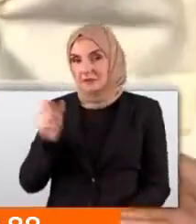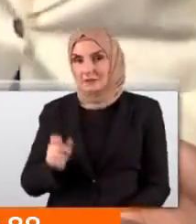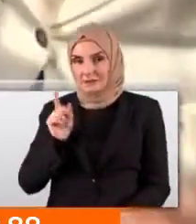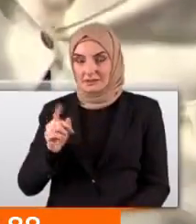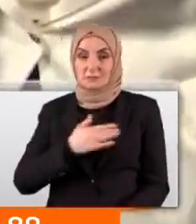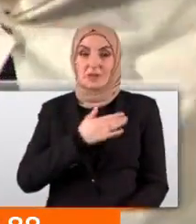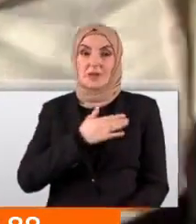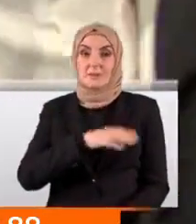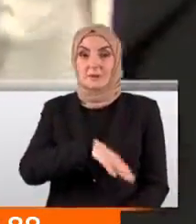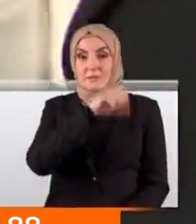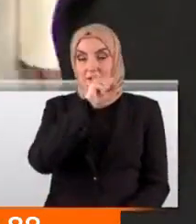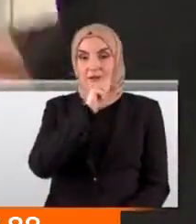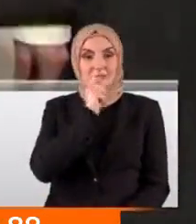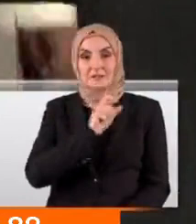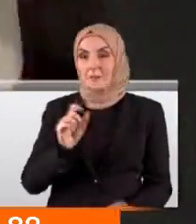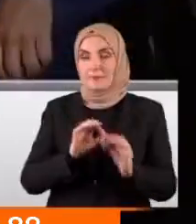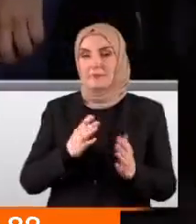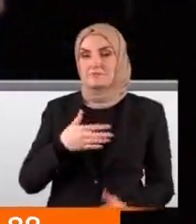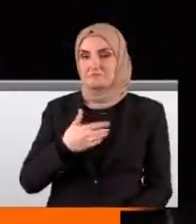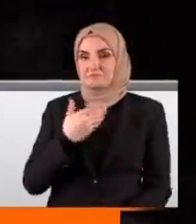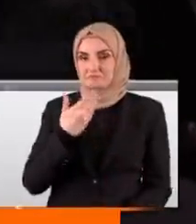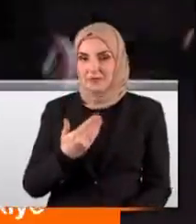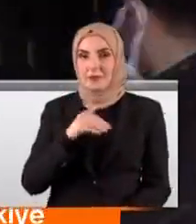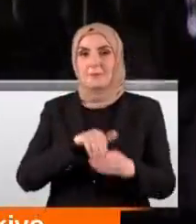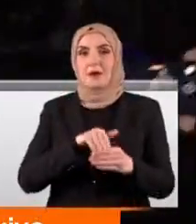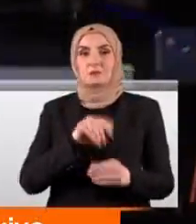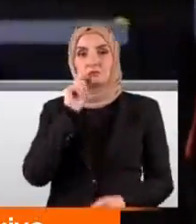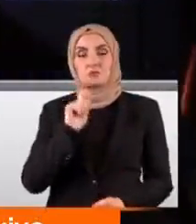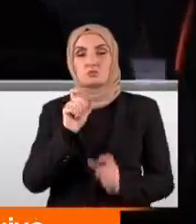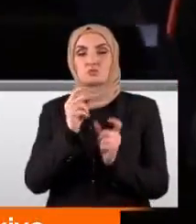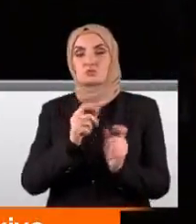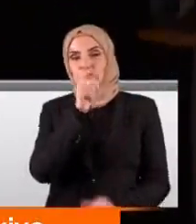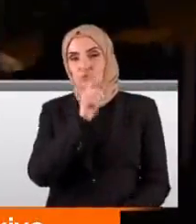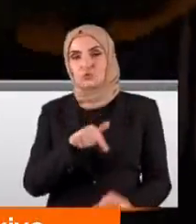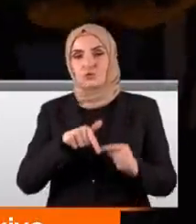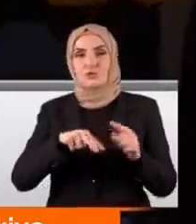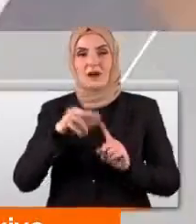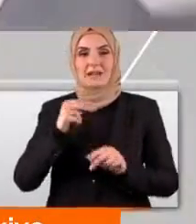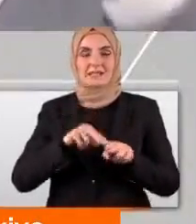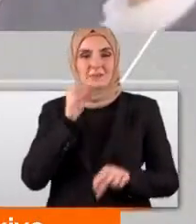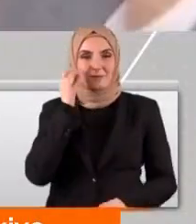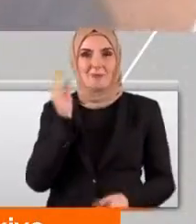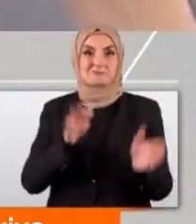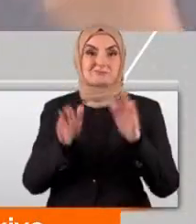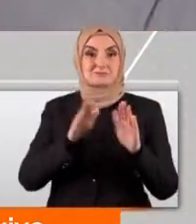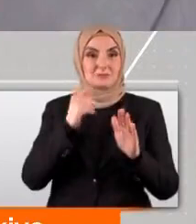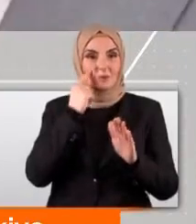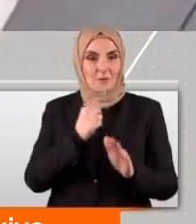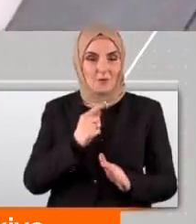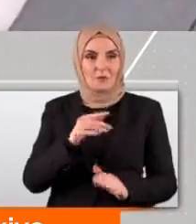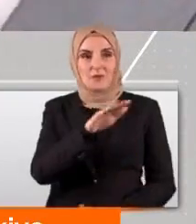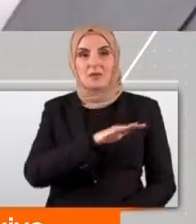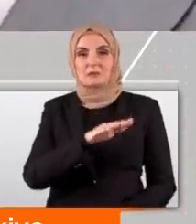merak ediliyordu. Parti sözcüsü Faik Öztrak soruyu geçiştirince partililerin tepkisi gecikmedi. Buna akıl eder kurmay